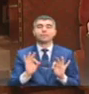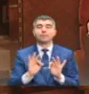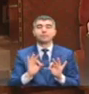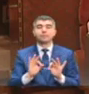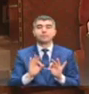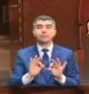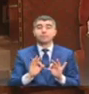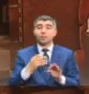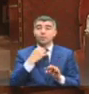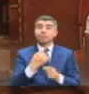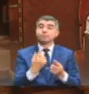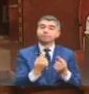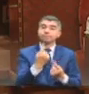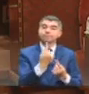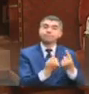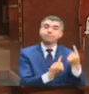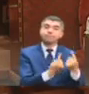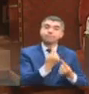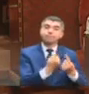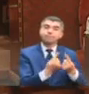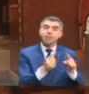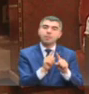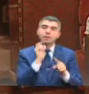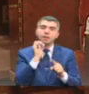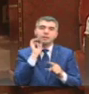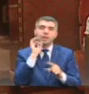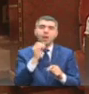والطلب على حسب نوعية الخدمات.